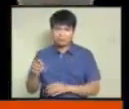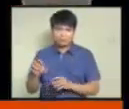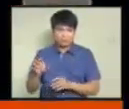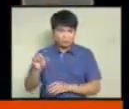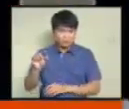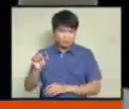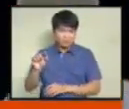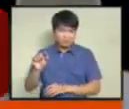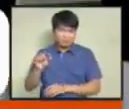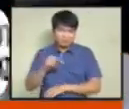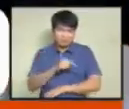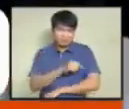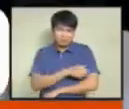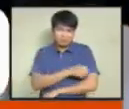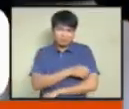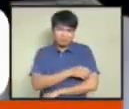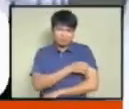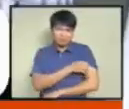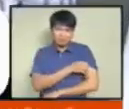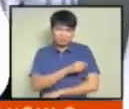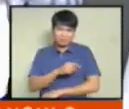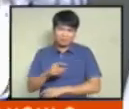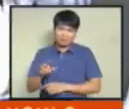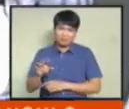sa skin. Florals,